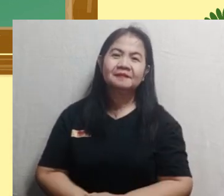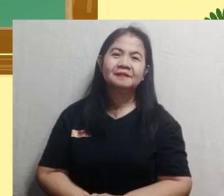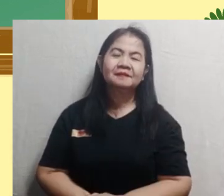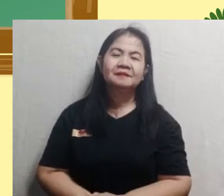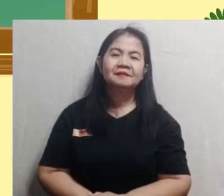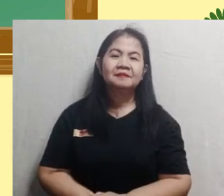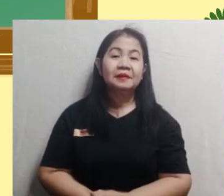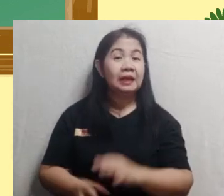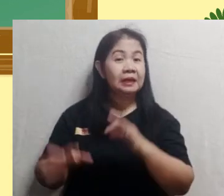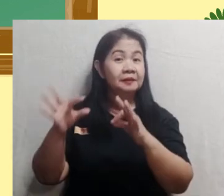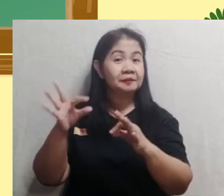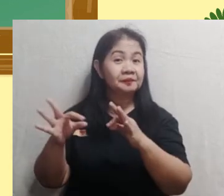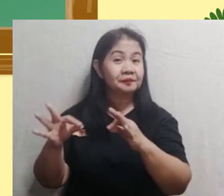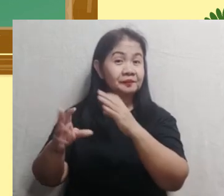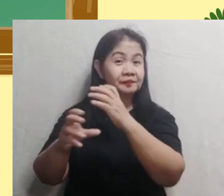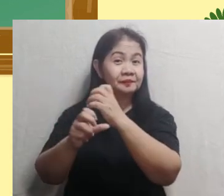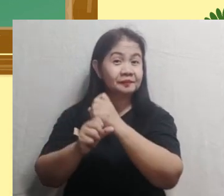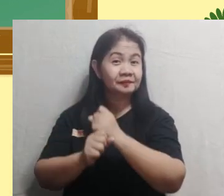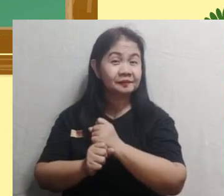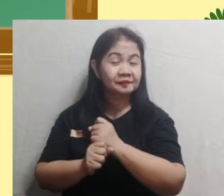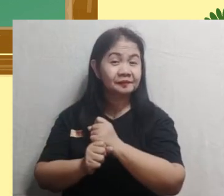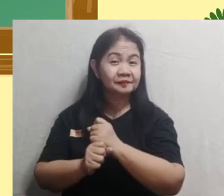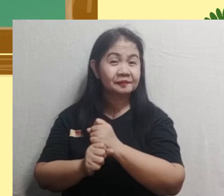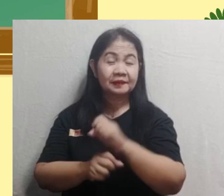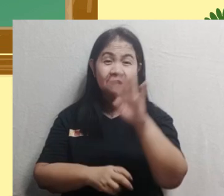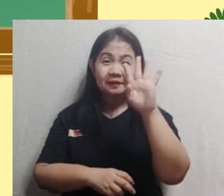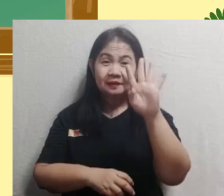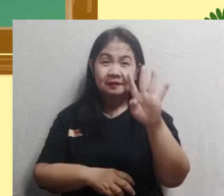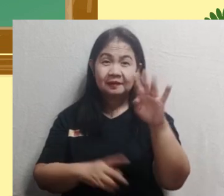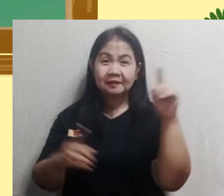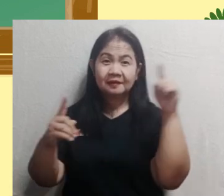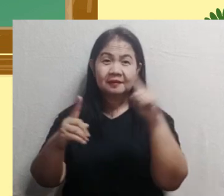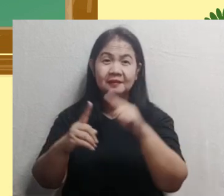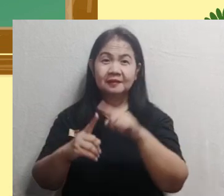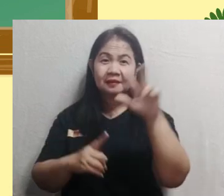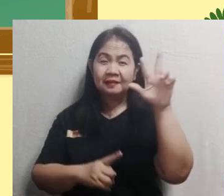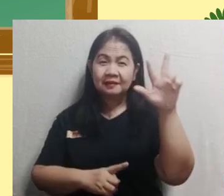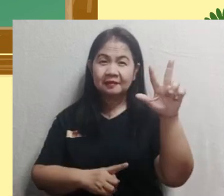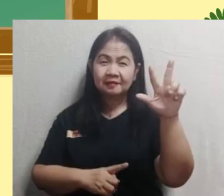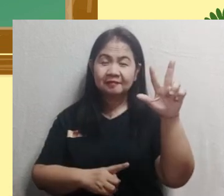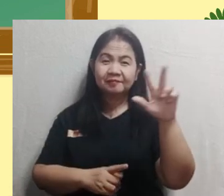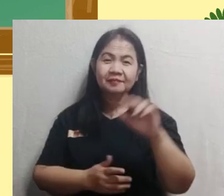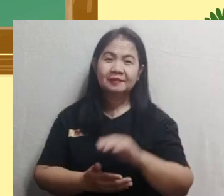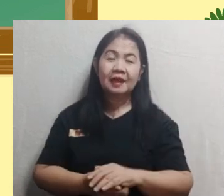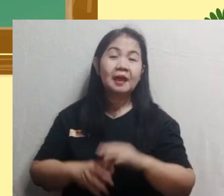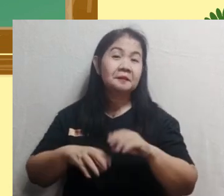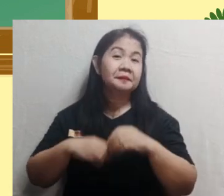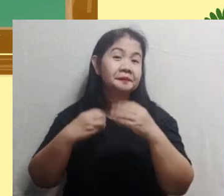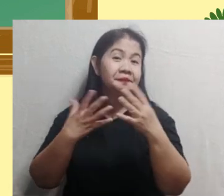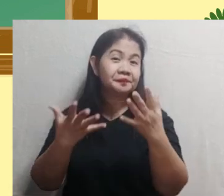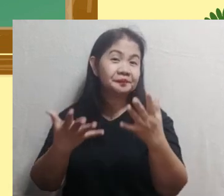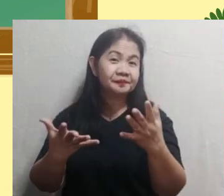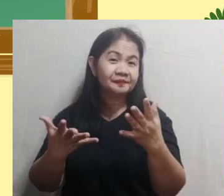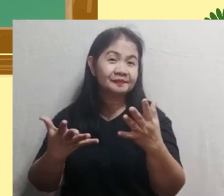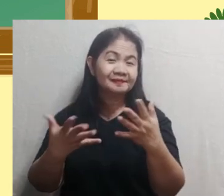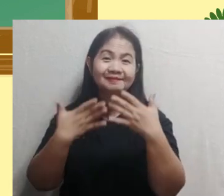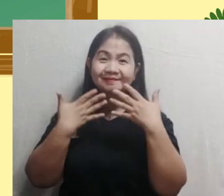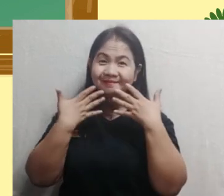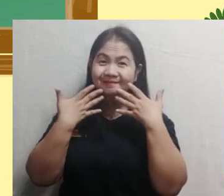Kung ang nakuha mo ay 4 hanggang 3 puntos, bibigyan kita ng nakangiting